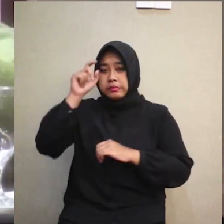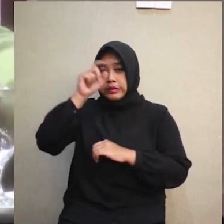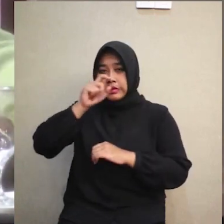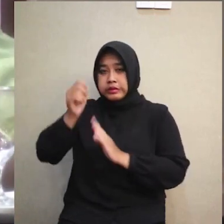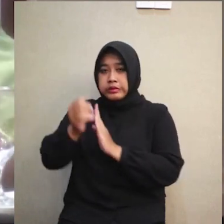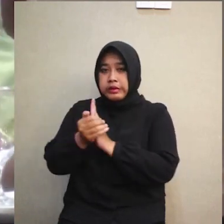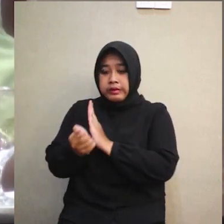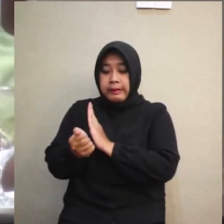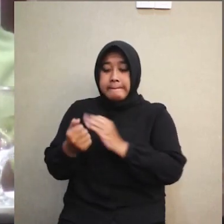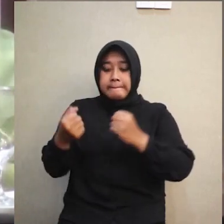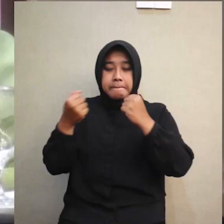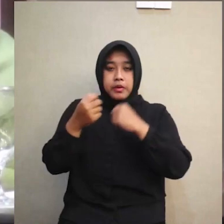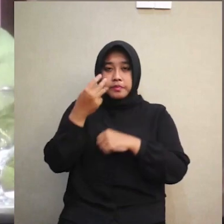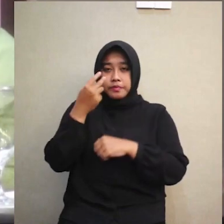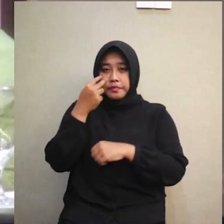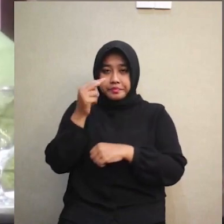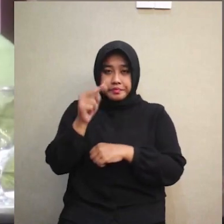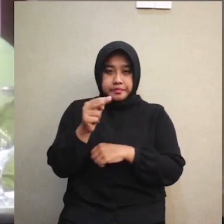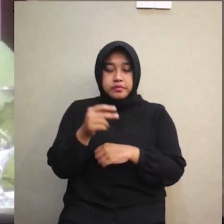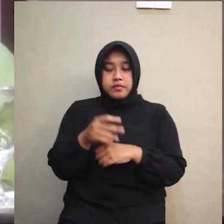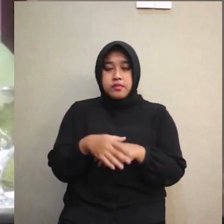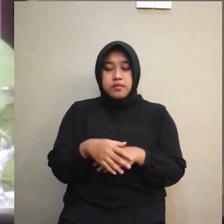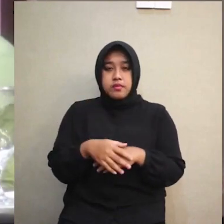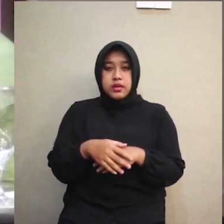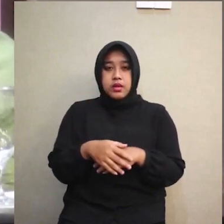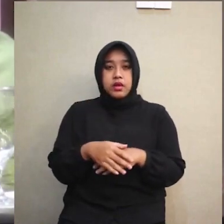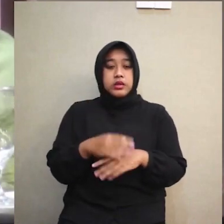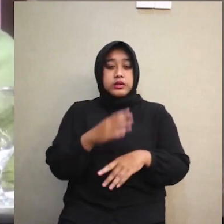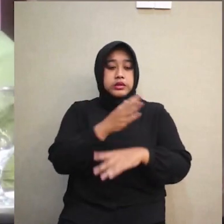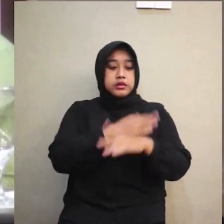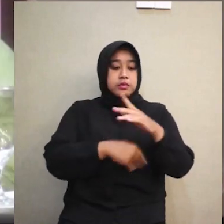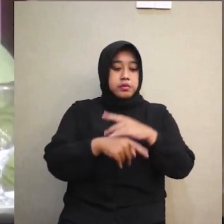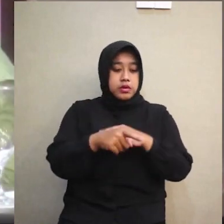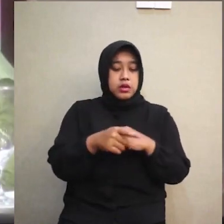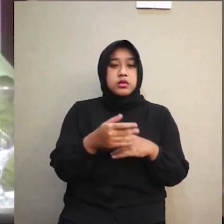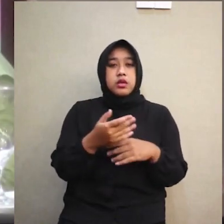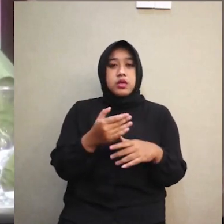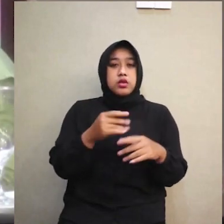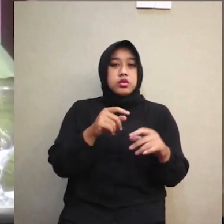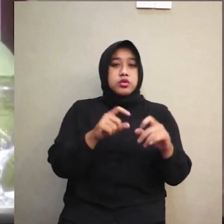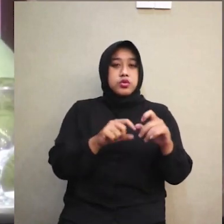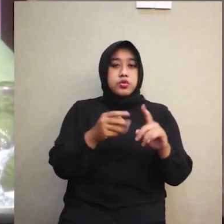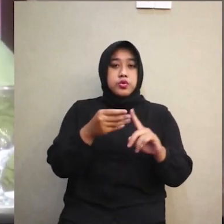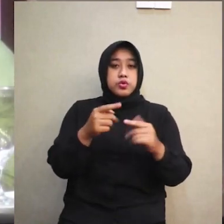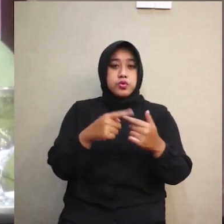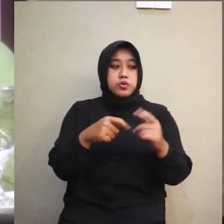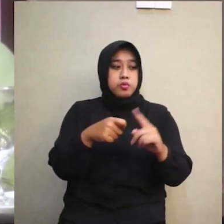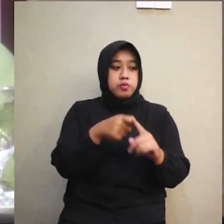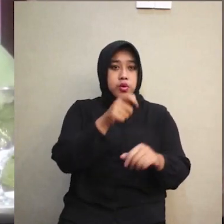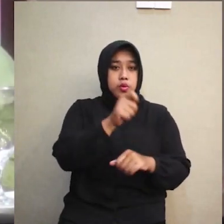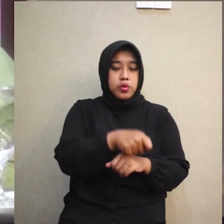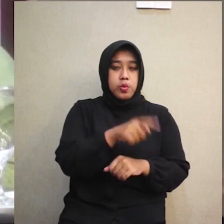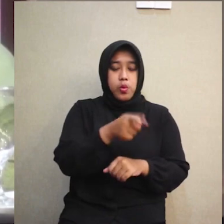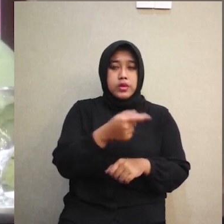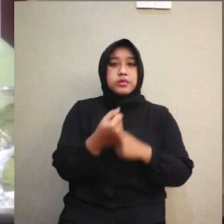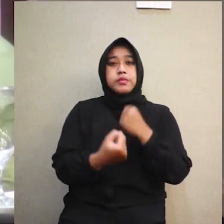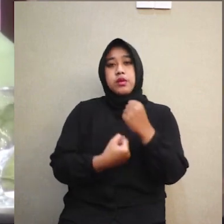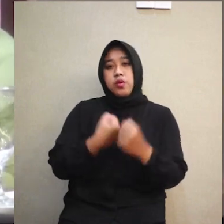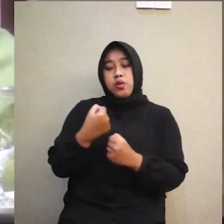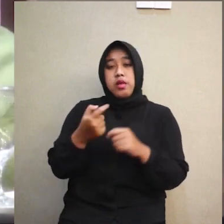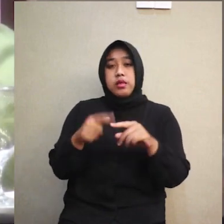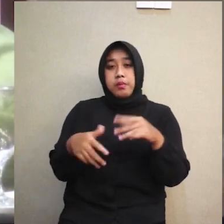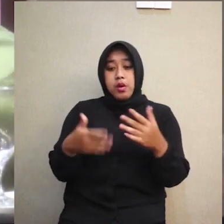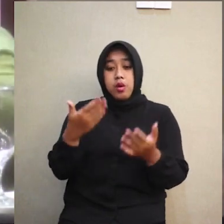saksi memampukan disabilitas untuk duduk sebagai subjek hukum ini ini harus dilakukan tapi kenyataannya